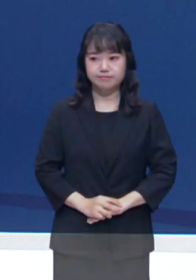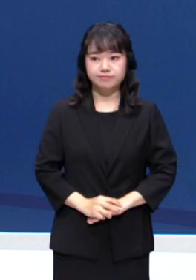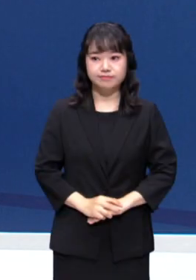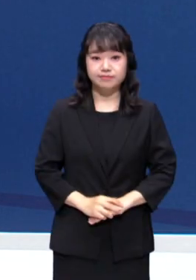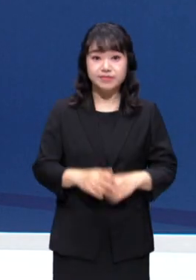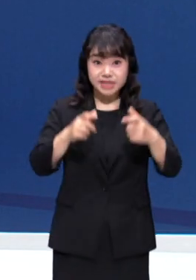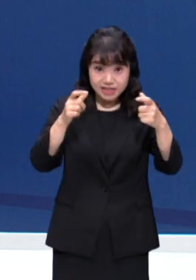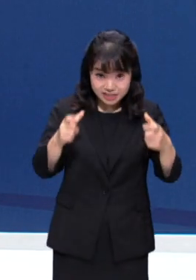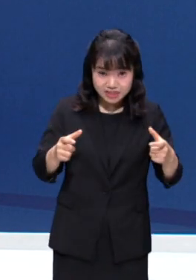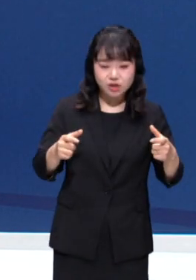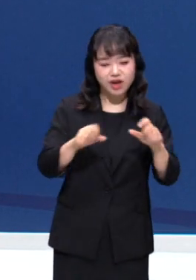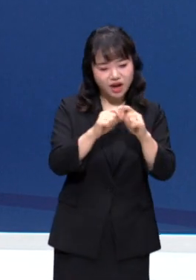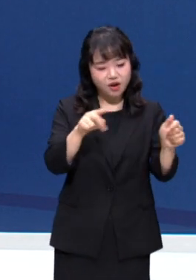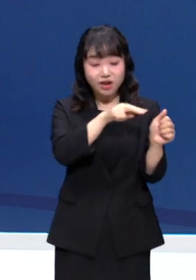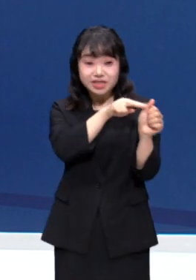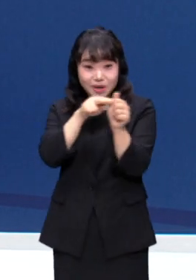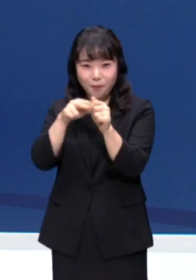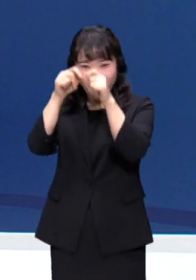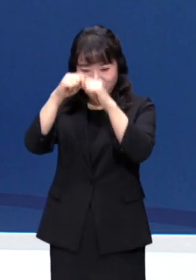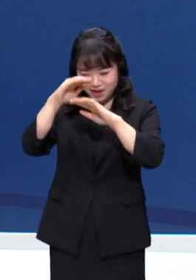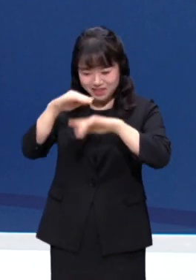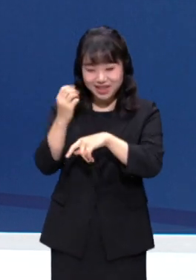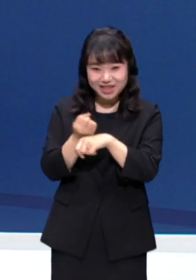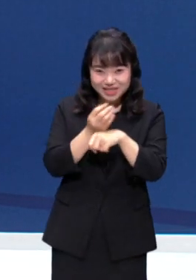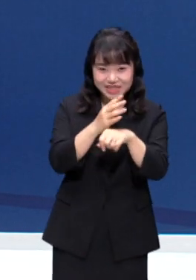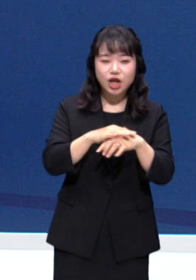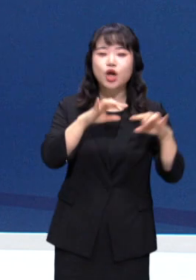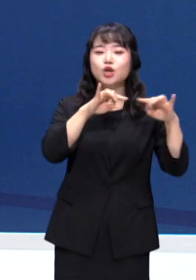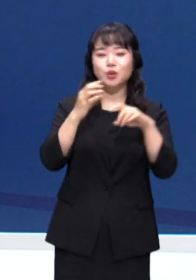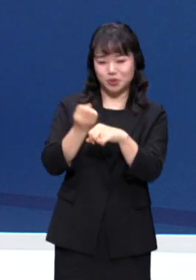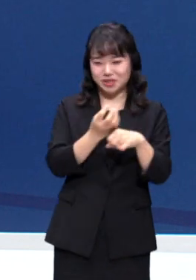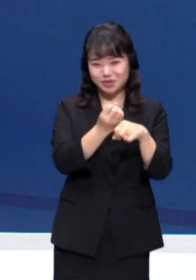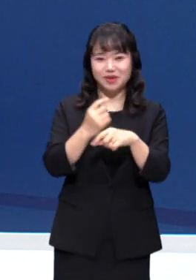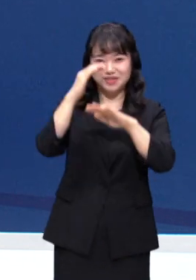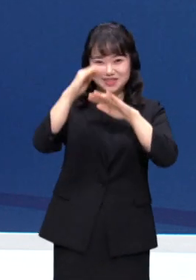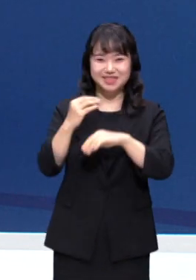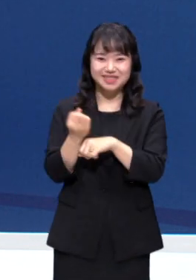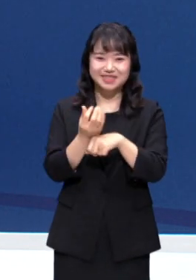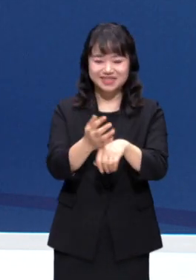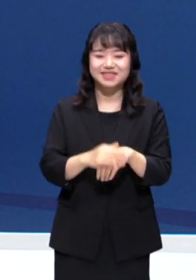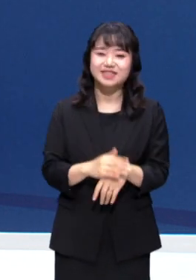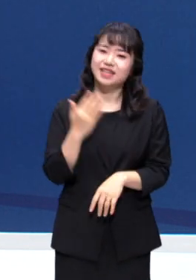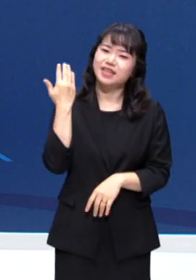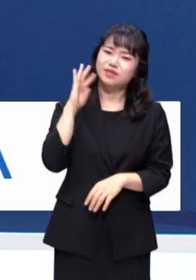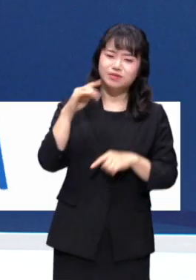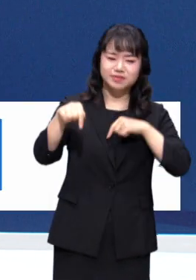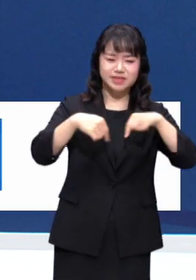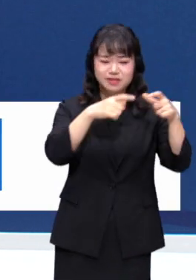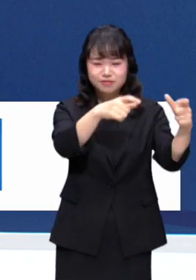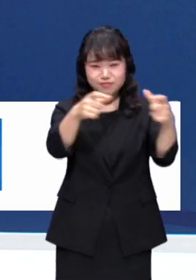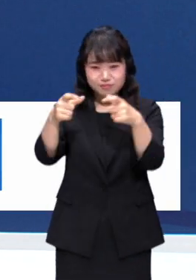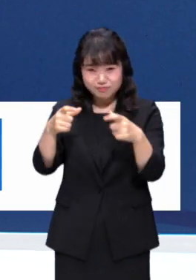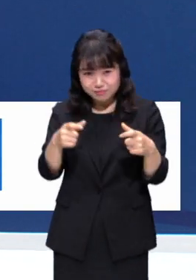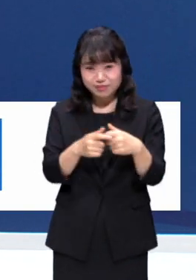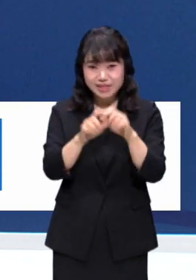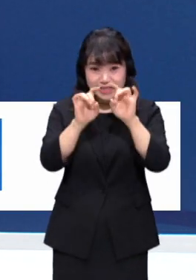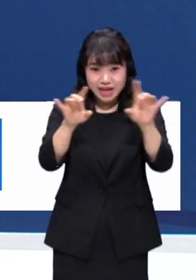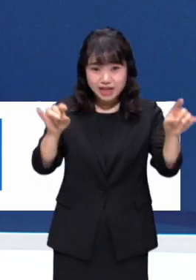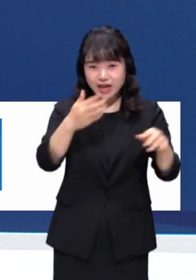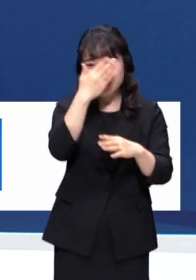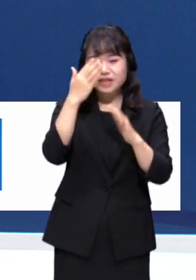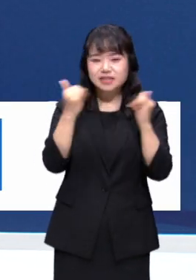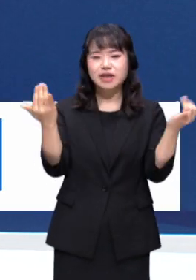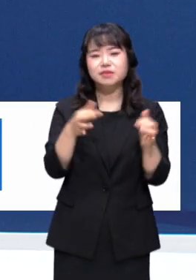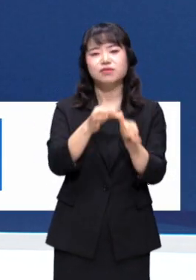네, 지역의 다양한 정보와 소소한 이야기를 전하는 주민통신원 시간입니다. 요즘 자치구마다 청년 일자리 지원